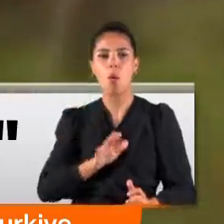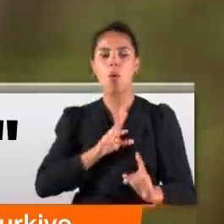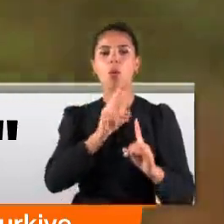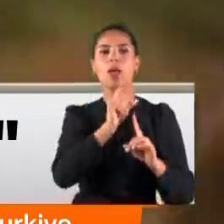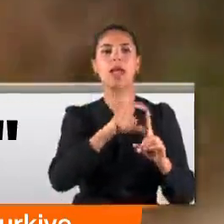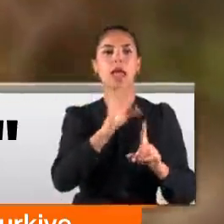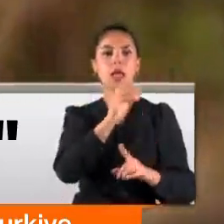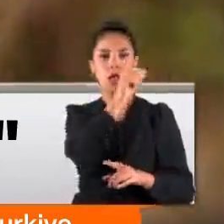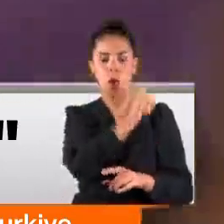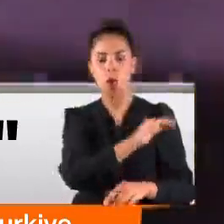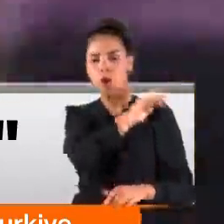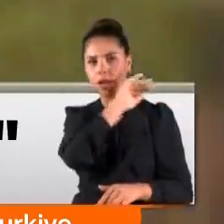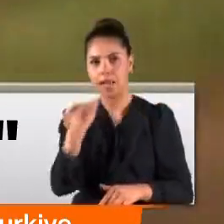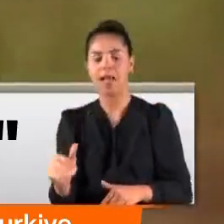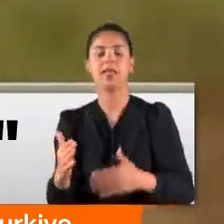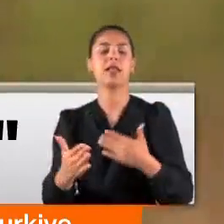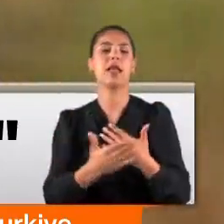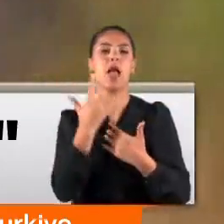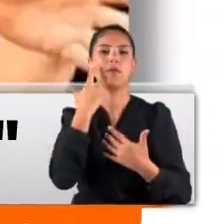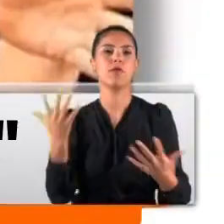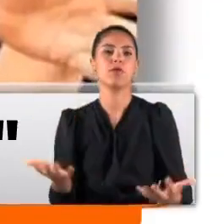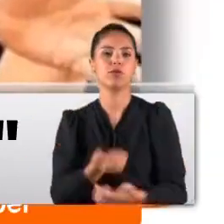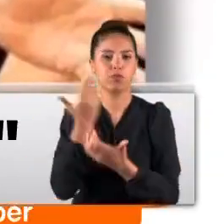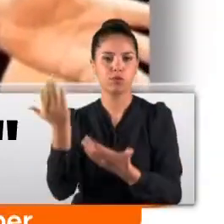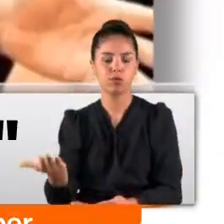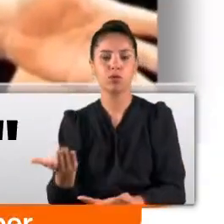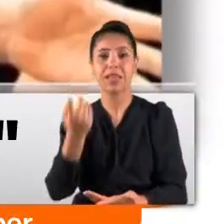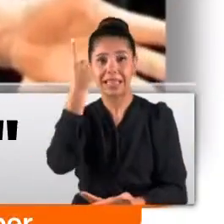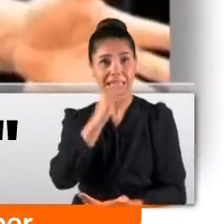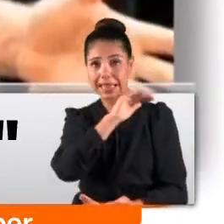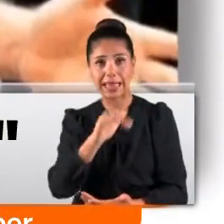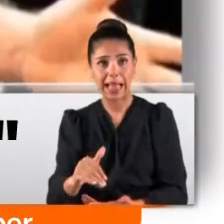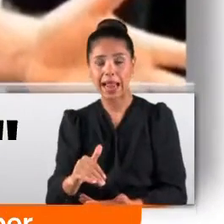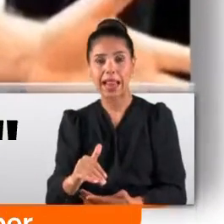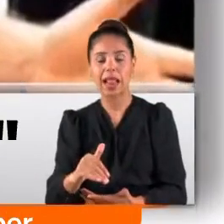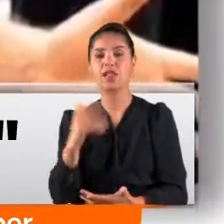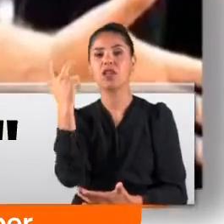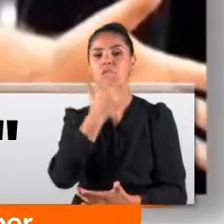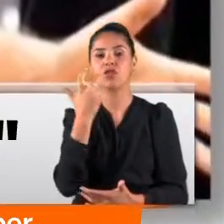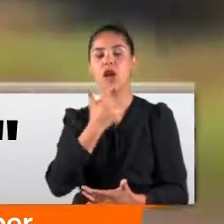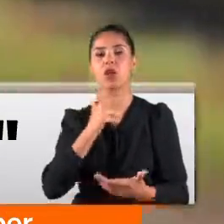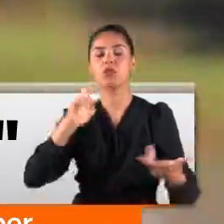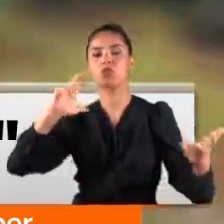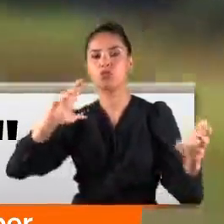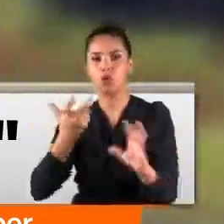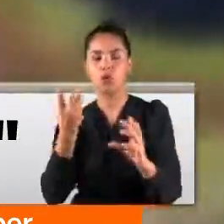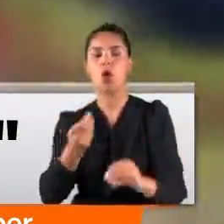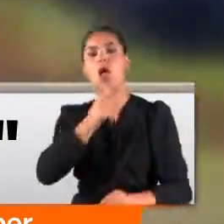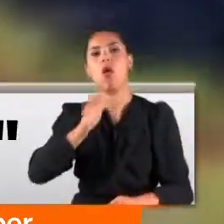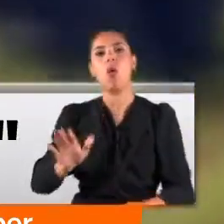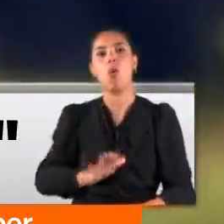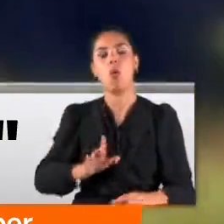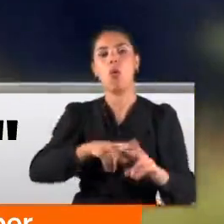ve olay yerine gelen ekipler sayesinde kurtarıldı. Olay yerine ilk gelenlerden biri sanatçıyla arası açık olan oğlu